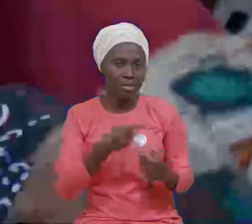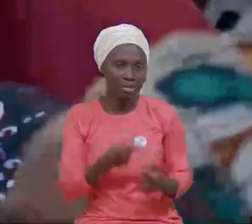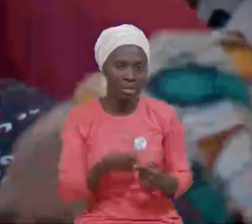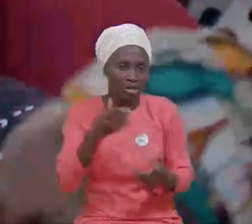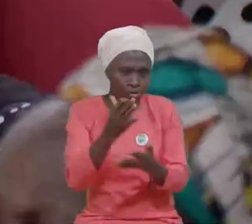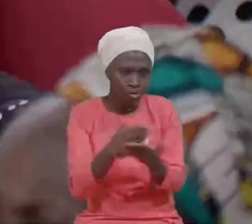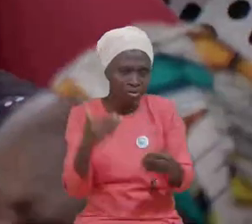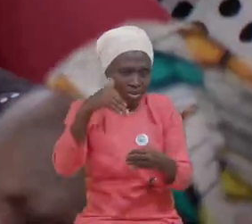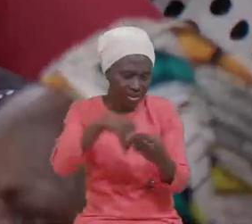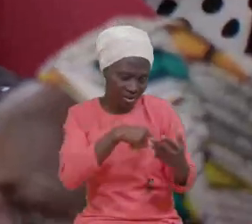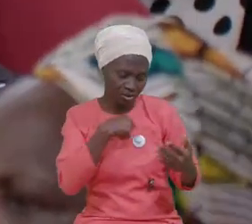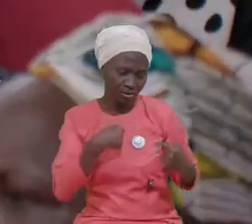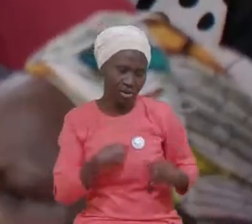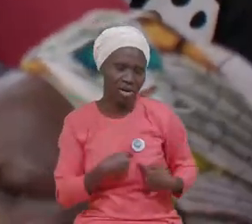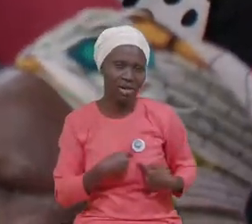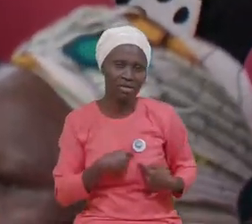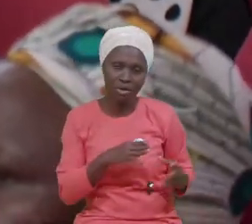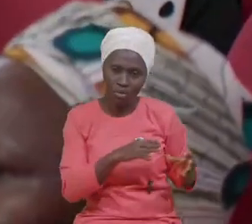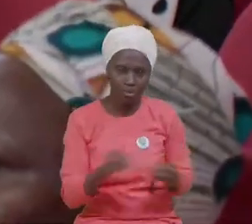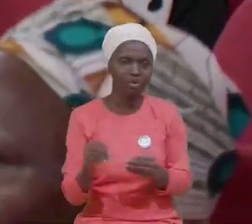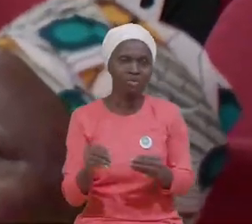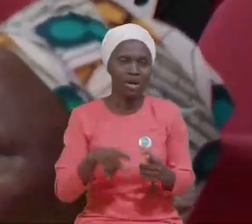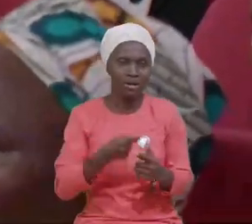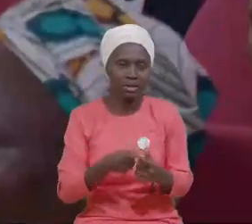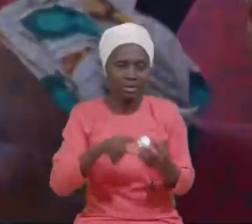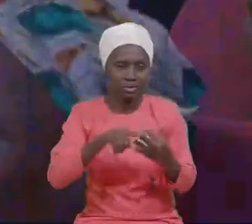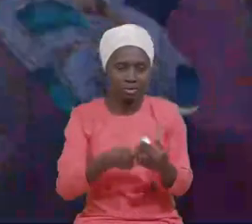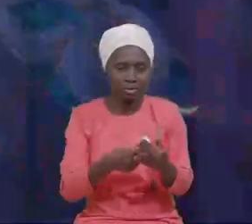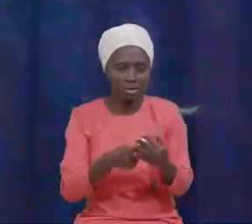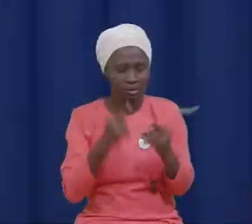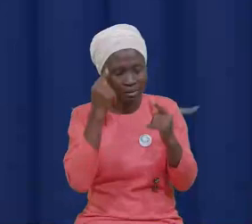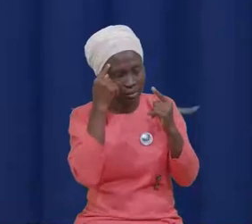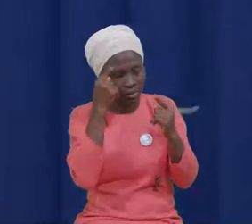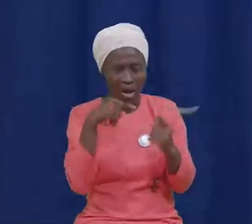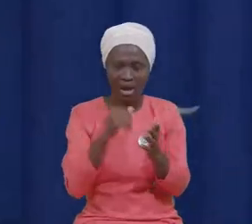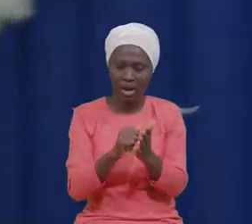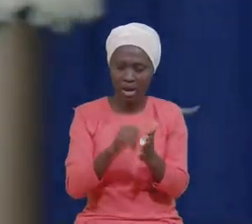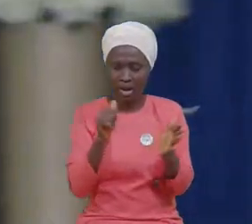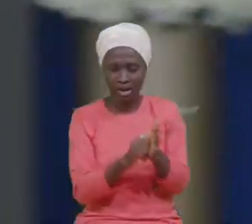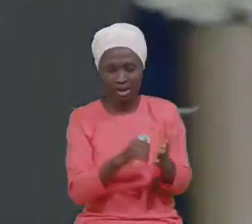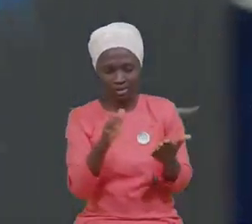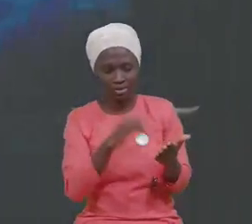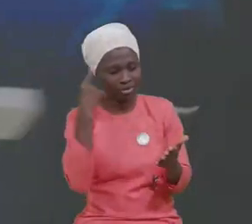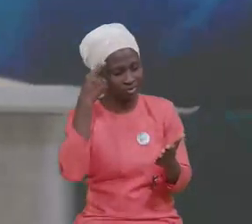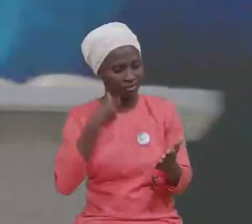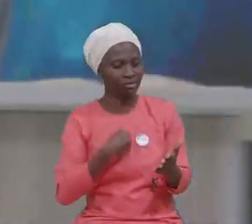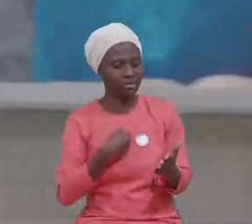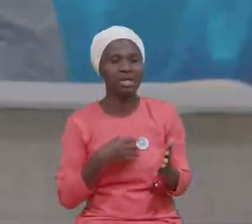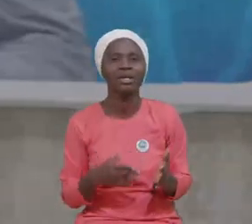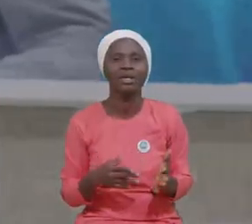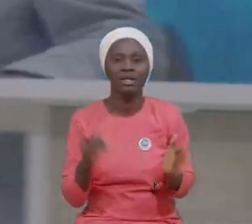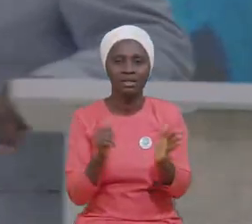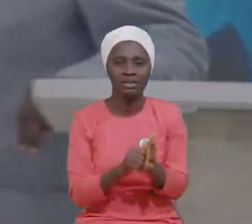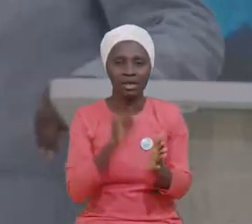est braquée. Et immédiatement, tu commences à réfléchir. Ça, c'est pour moi. Ça, c'est pour moi. Ça, c'est